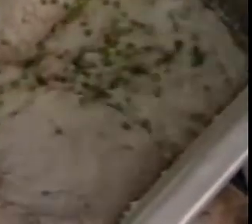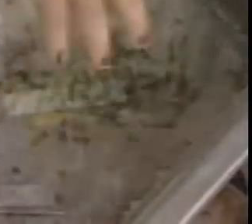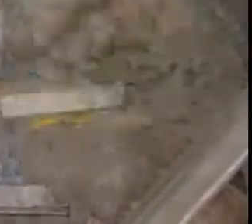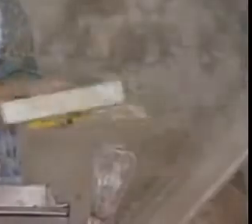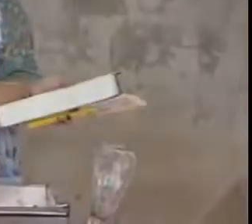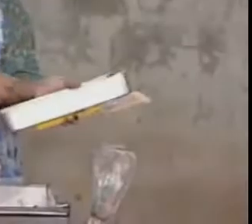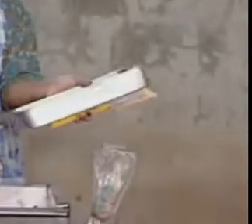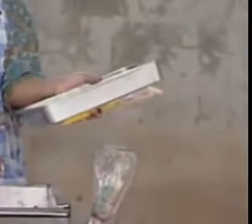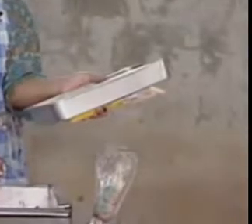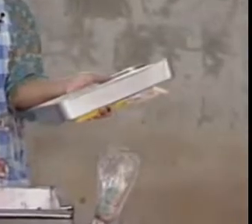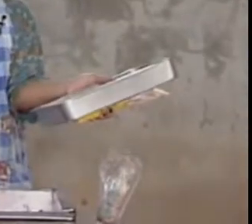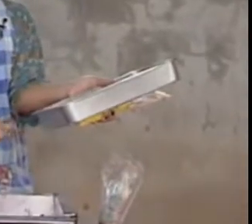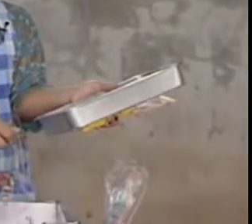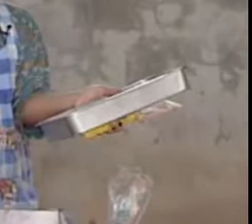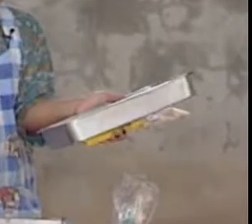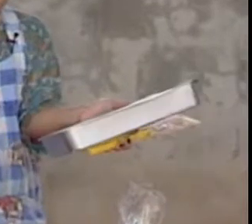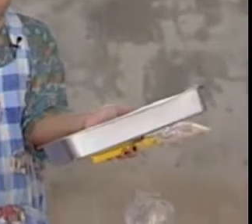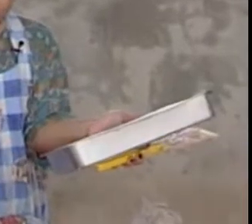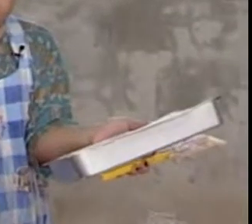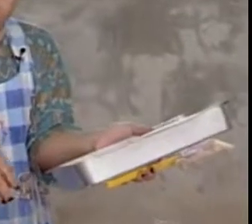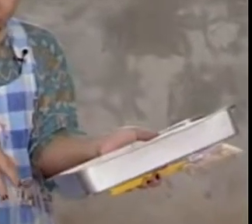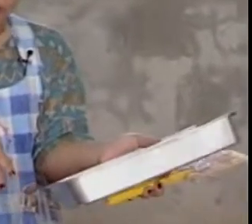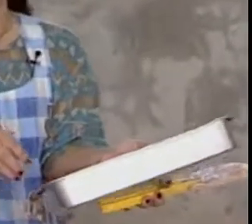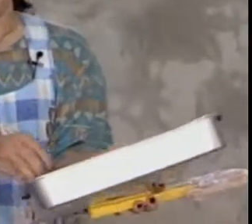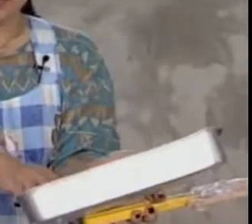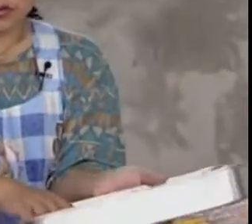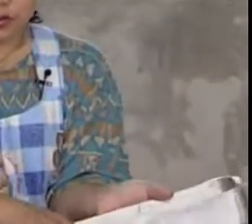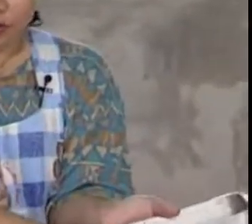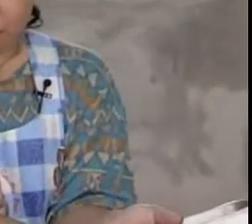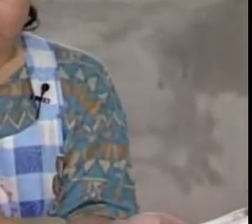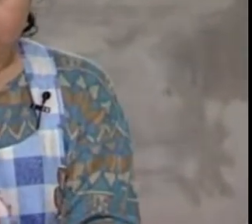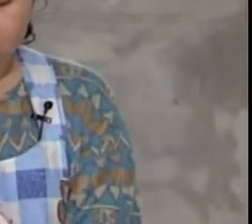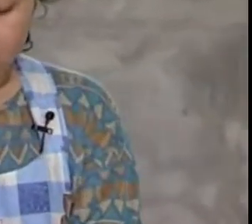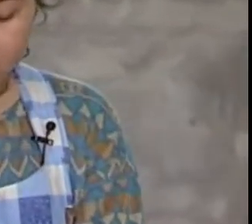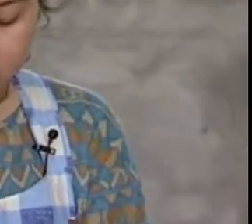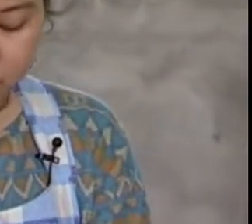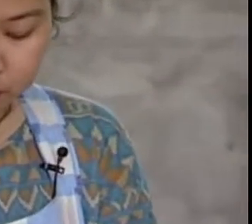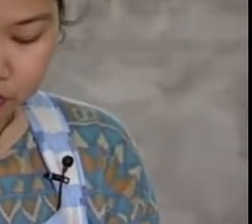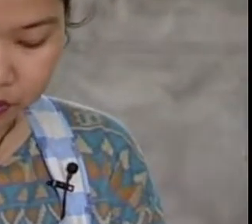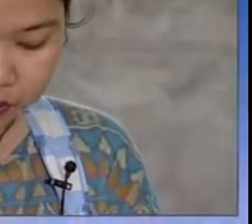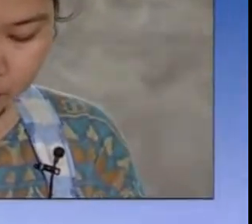Thank you.